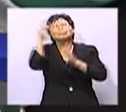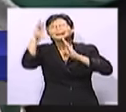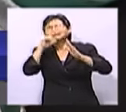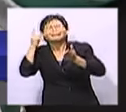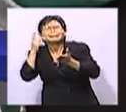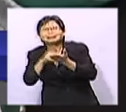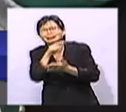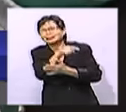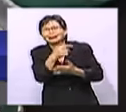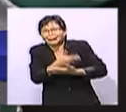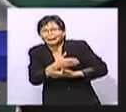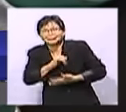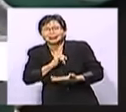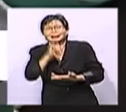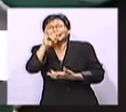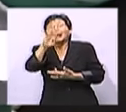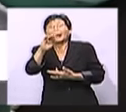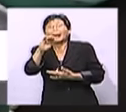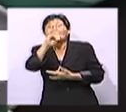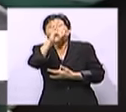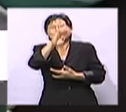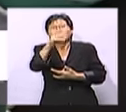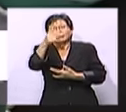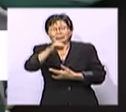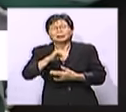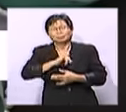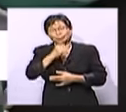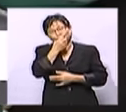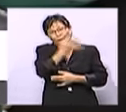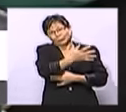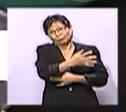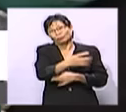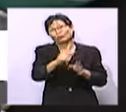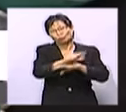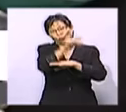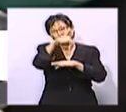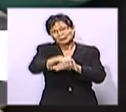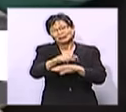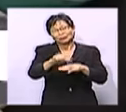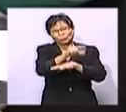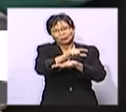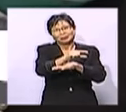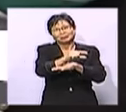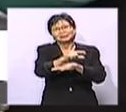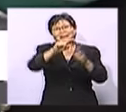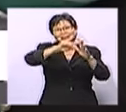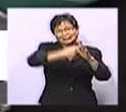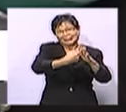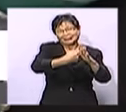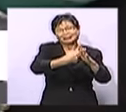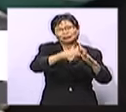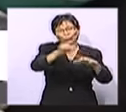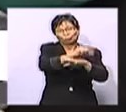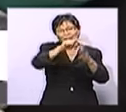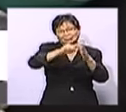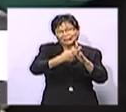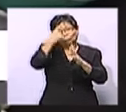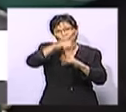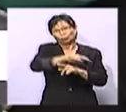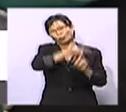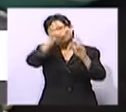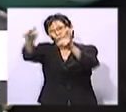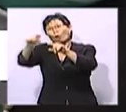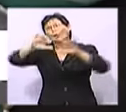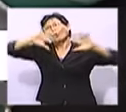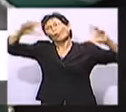insyaAllah ini saya dah bagi tahu dia, gunakan ini sebagai satu batu loncatan untuk dia pergi ke